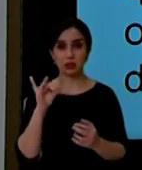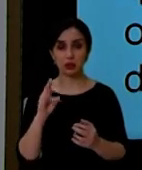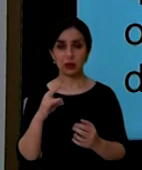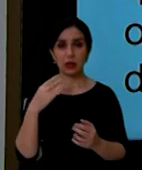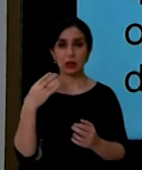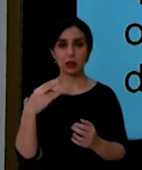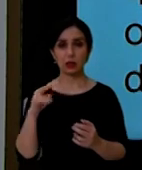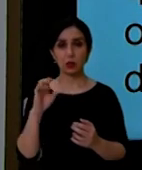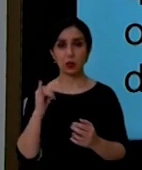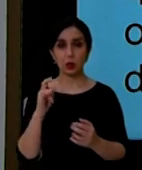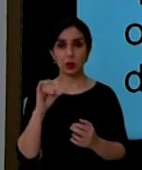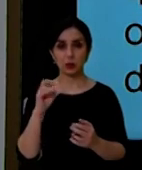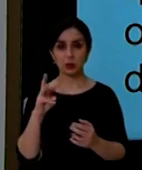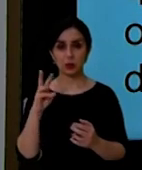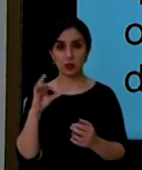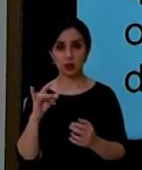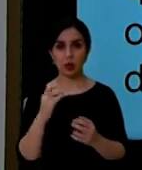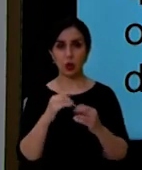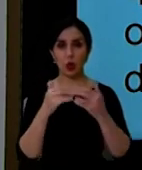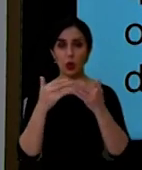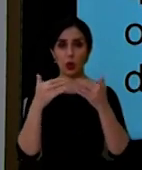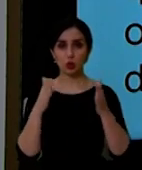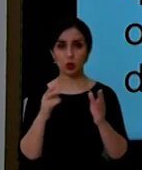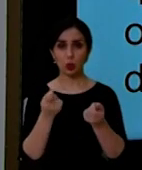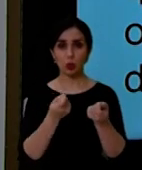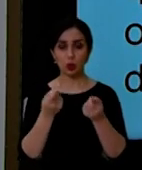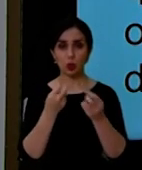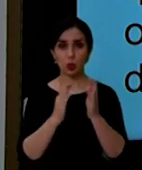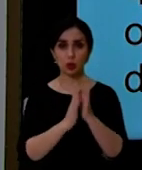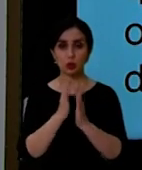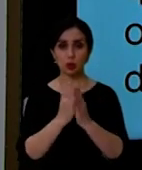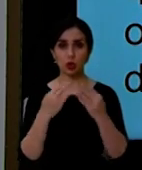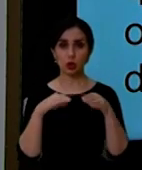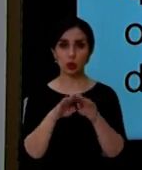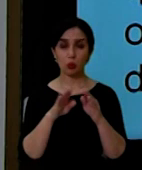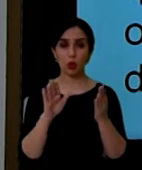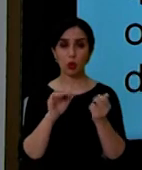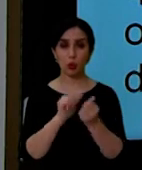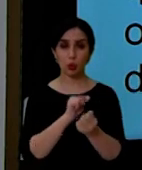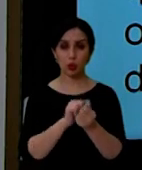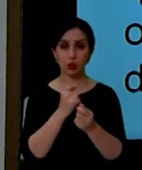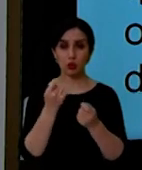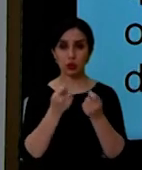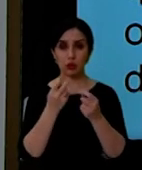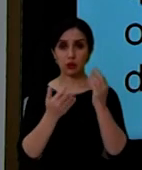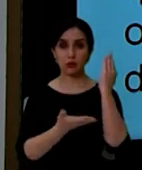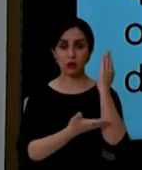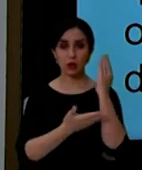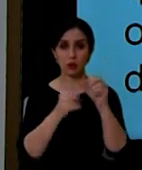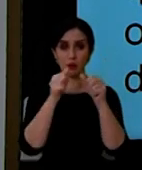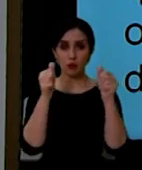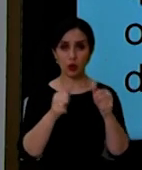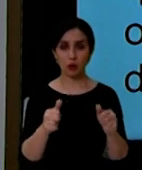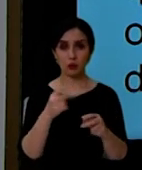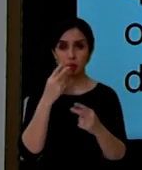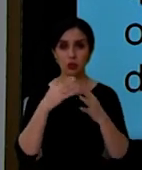qırqboğumlər, açıq qruqlü osimliklər, yapıq qruqlilərdən isə dərəqtisman formalar